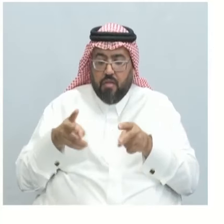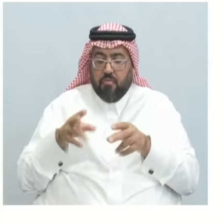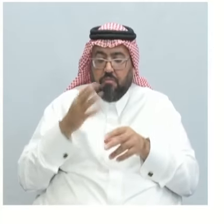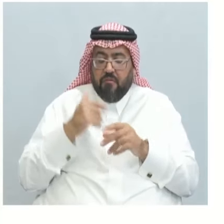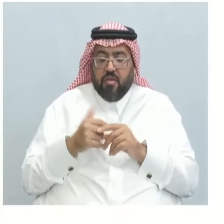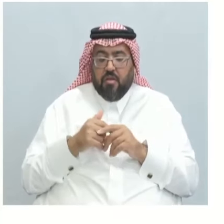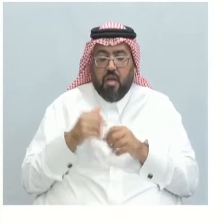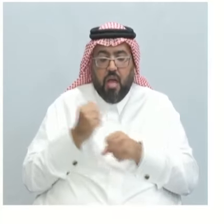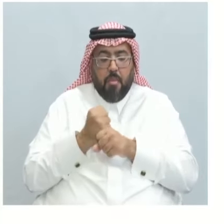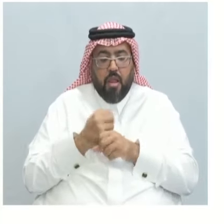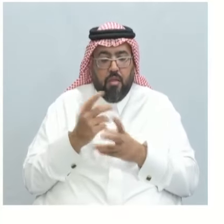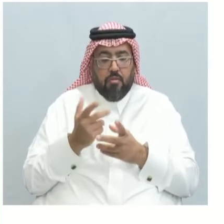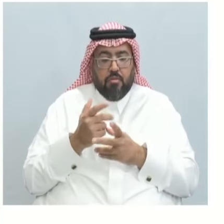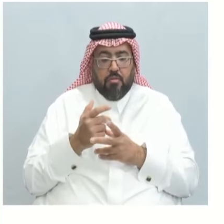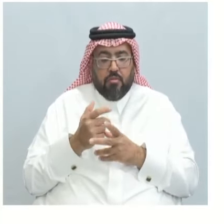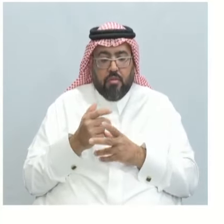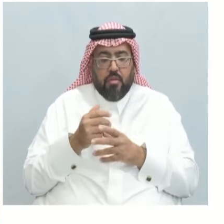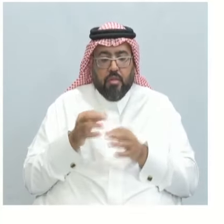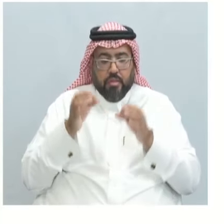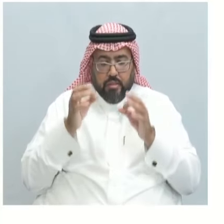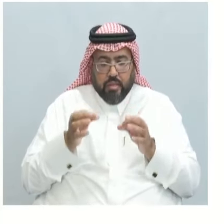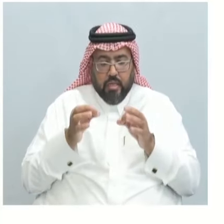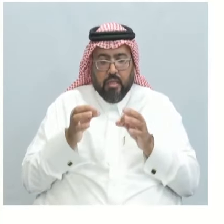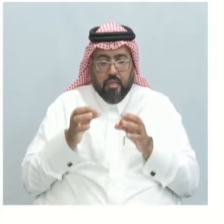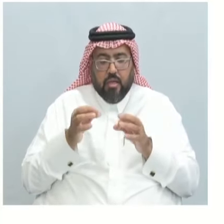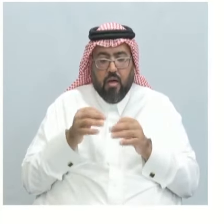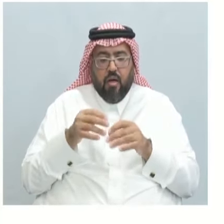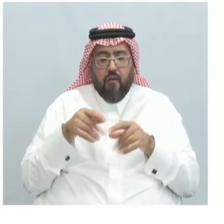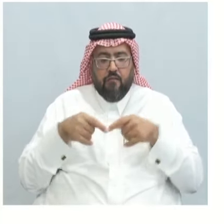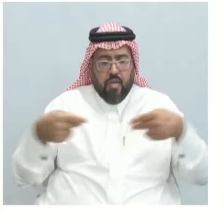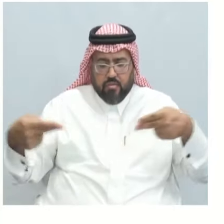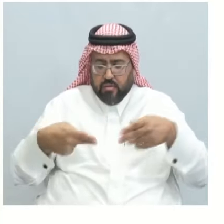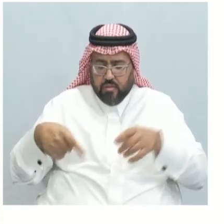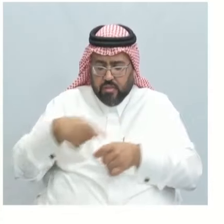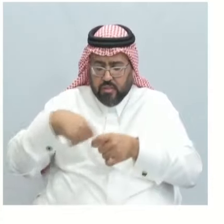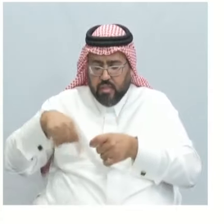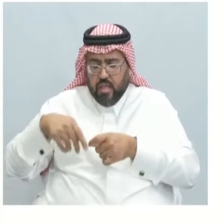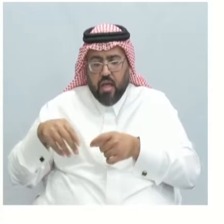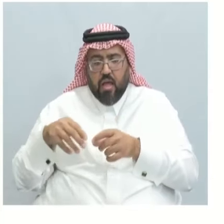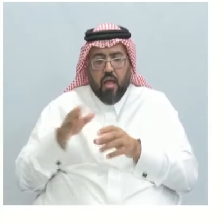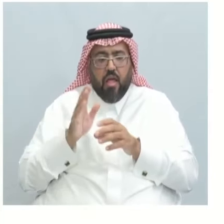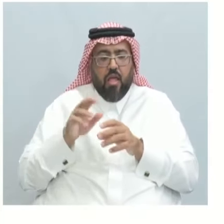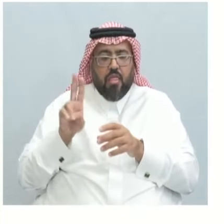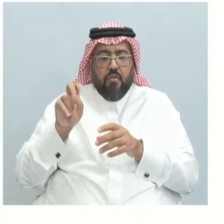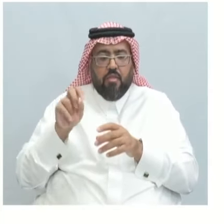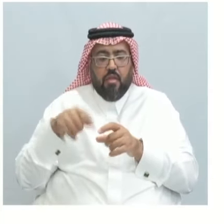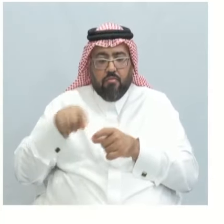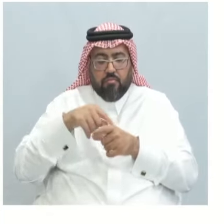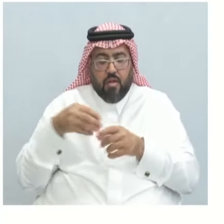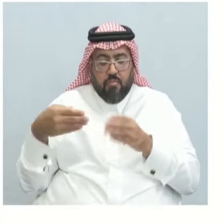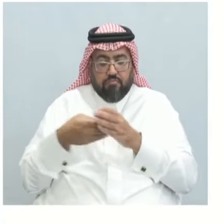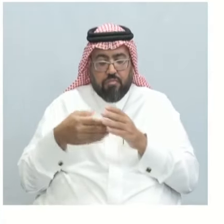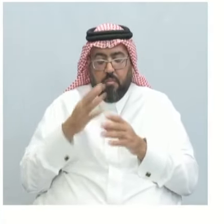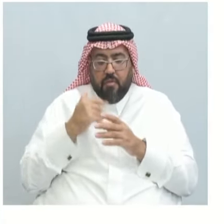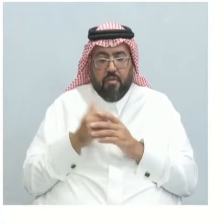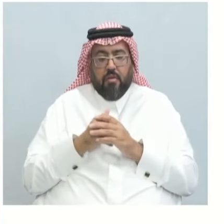الصحيحه احسنتم الاجابه الصحيحه هي ان نتاكد من عدم وجود اقراص الفيديو الرقميه دي في دي في محرك